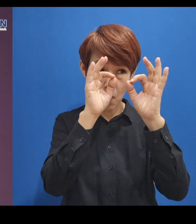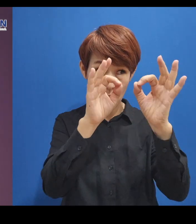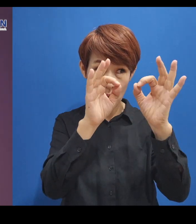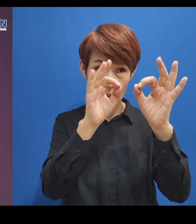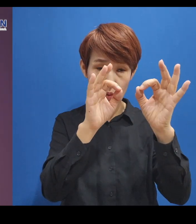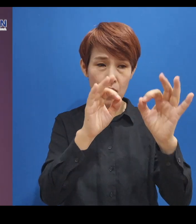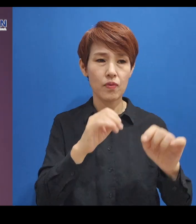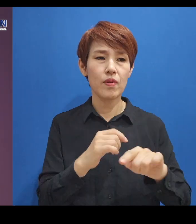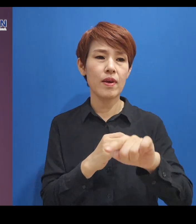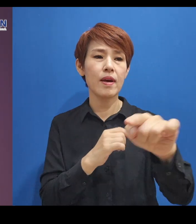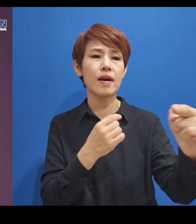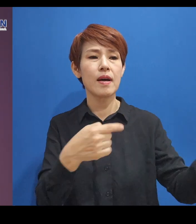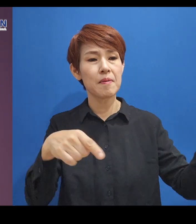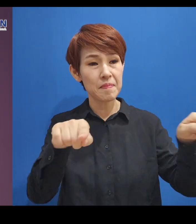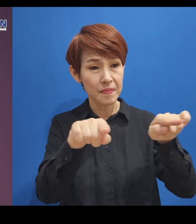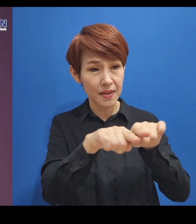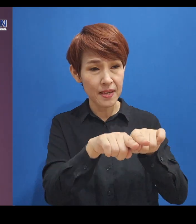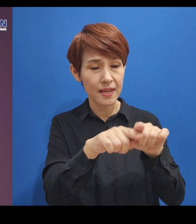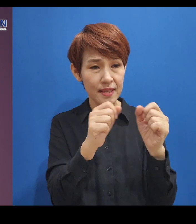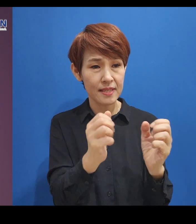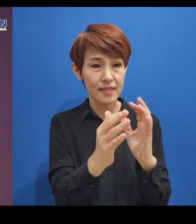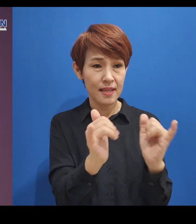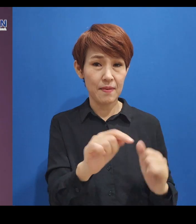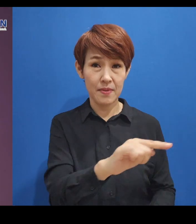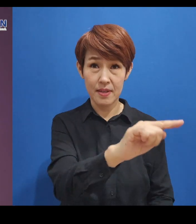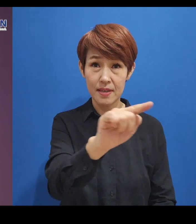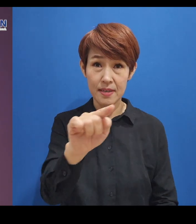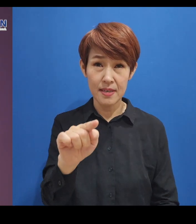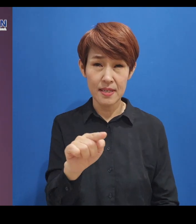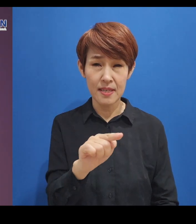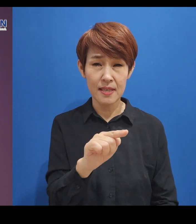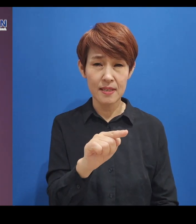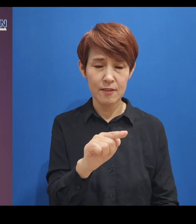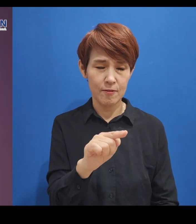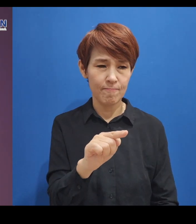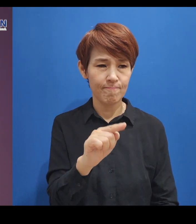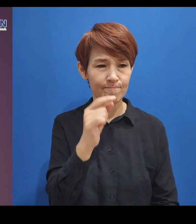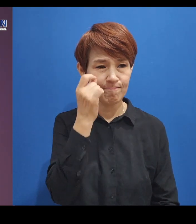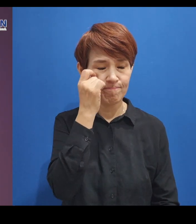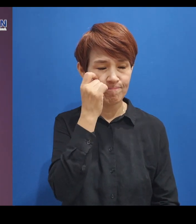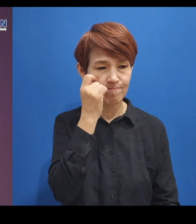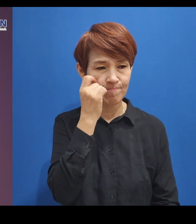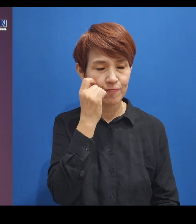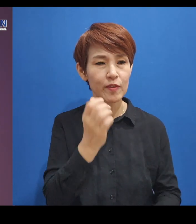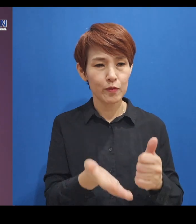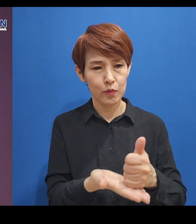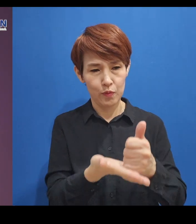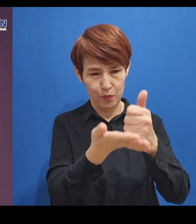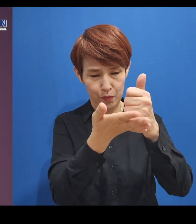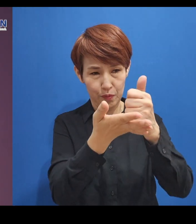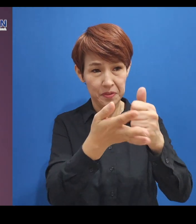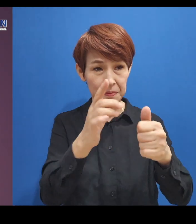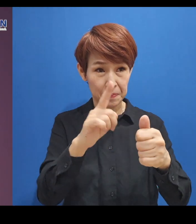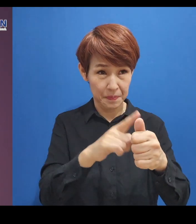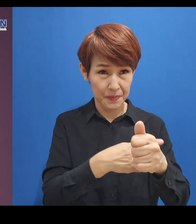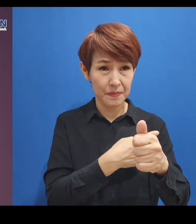자신의 동역자들, 비록 온전치 못한 인생들이지만 그 인생들까지도 존중한